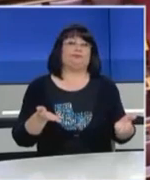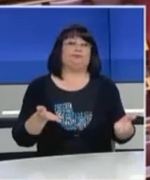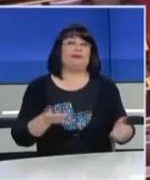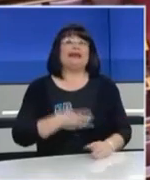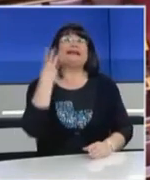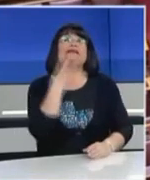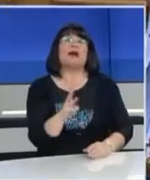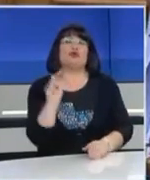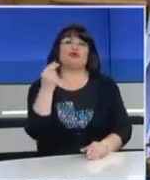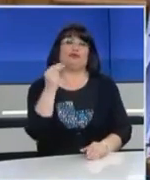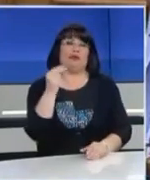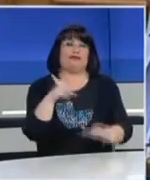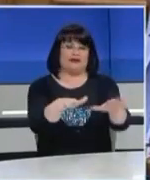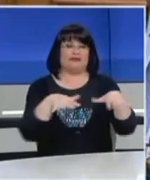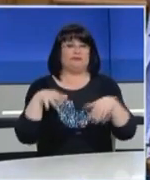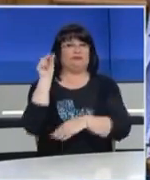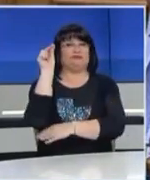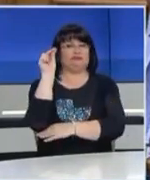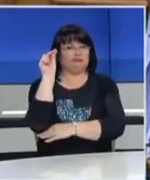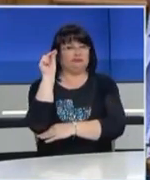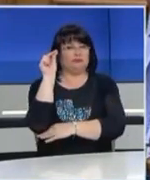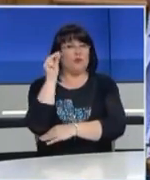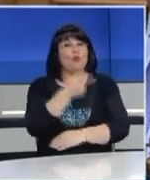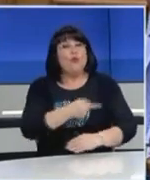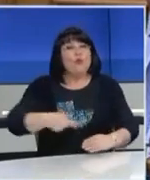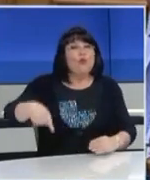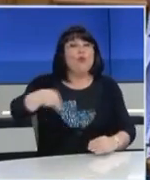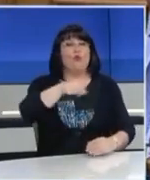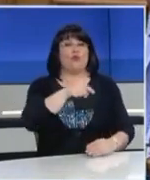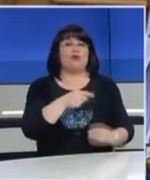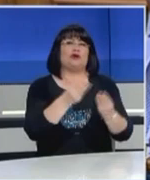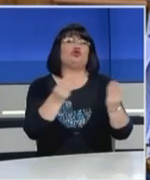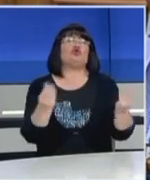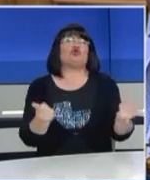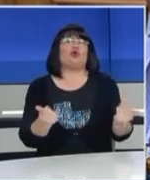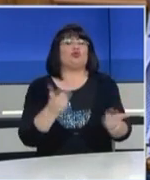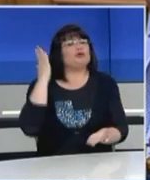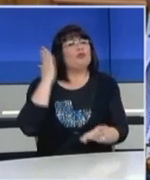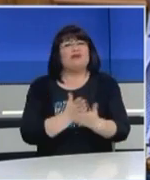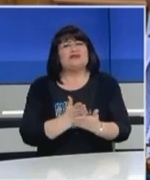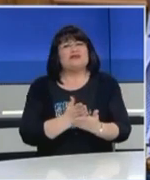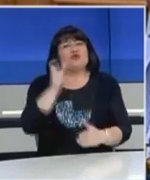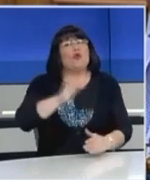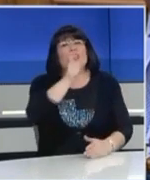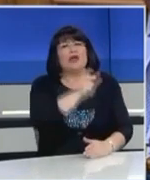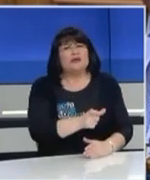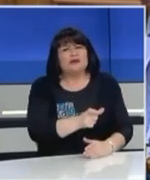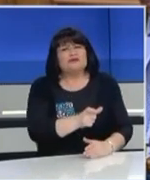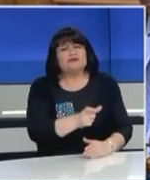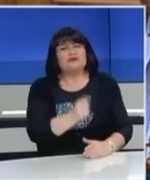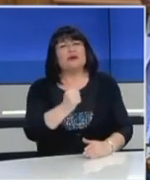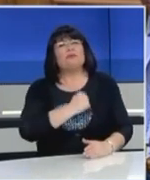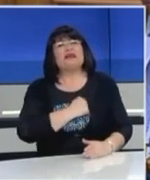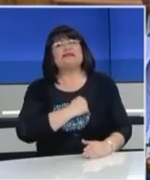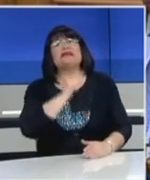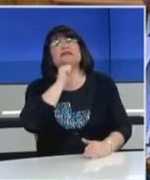είμαστε 300 βουλευτές. Ορκιζόμαστε όλοι με τον τρόπο τον οποίο θα επιλέξει ο καθένας μας πίστη